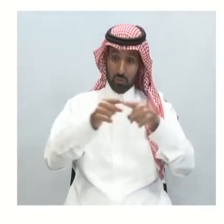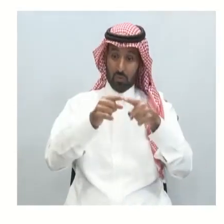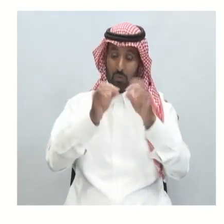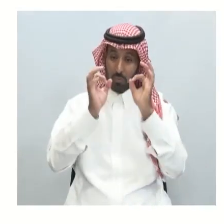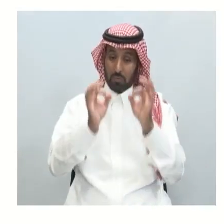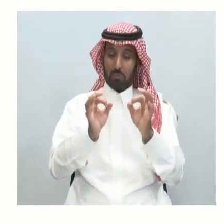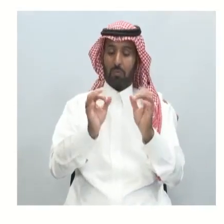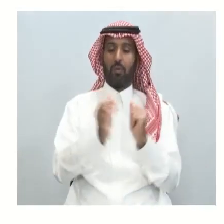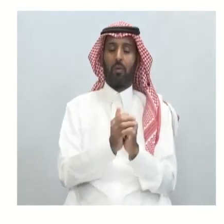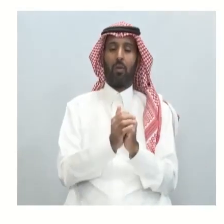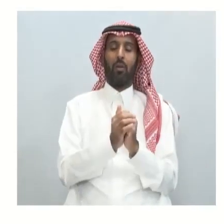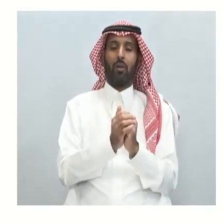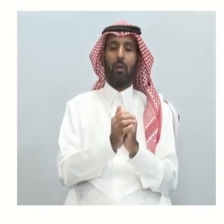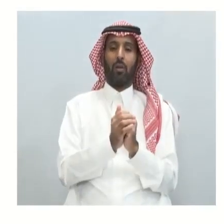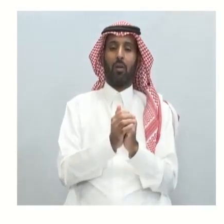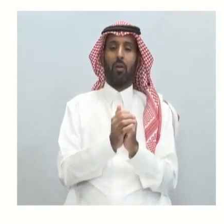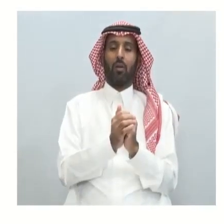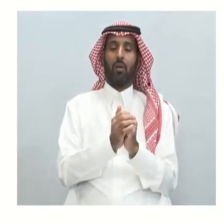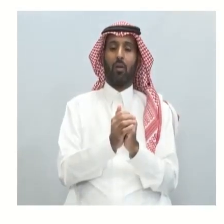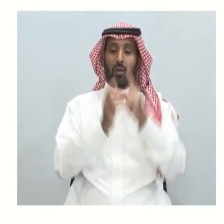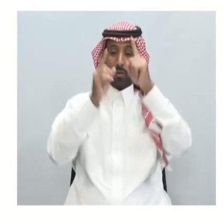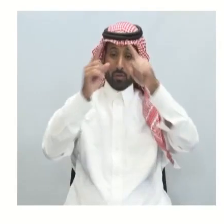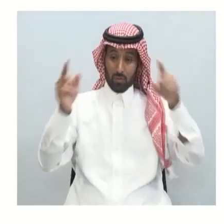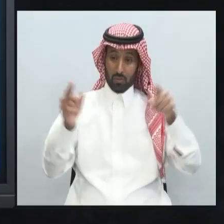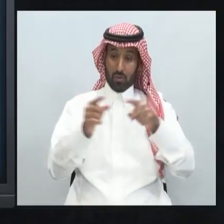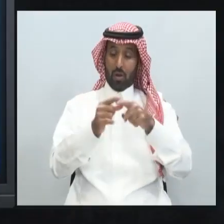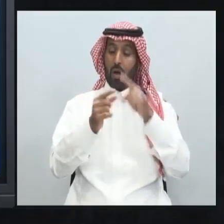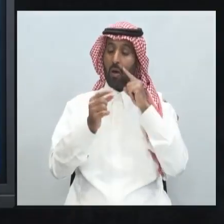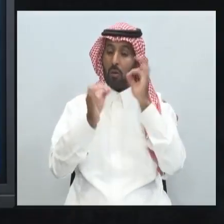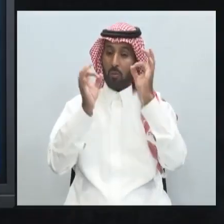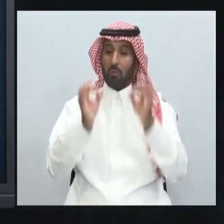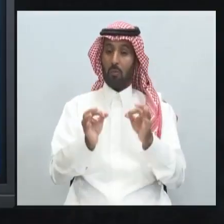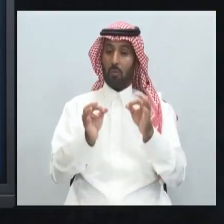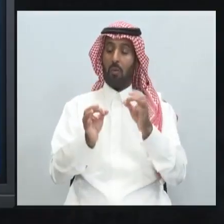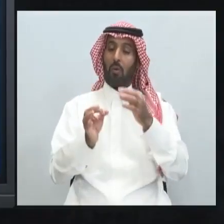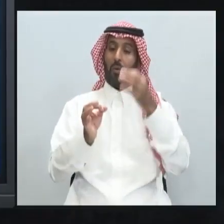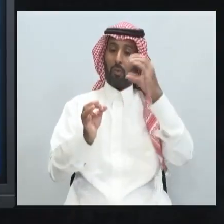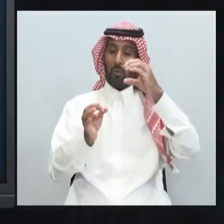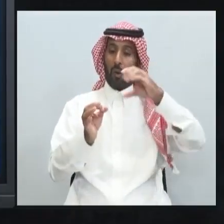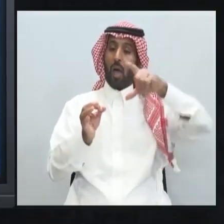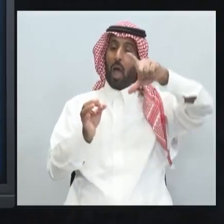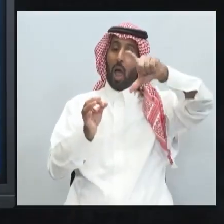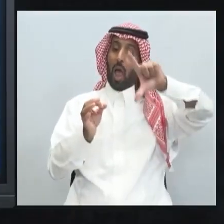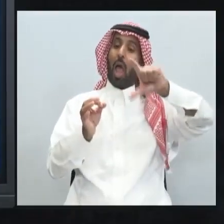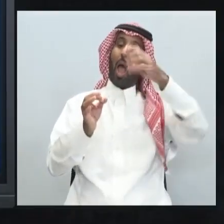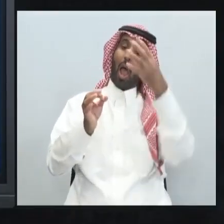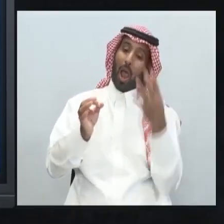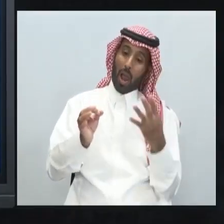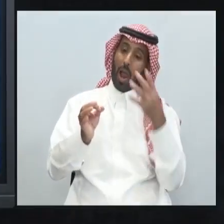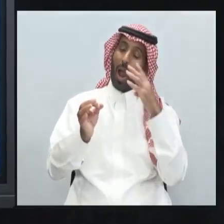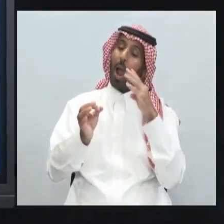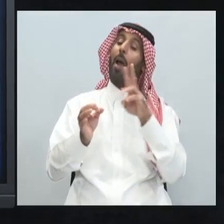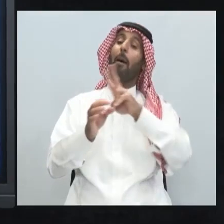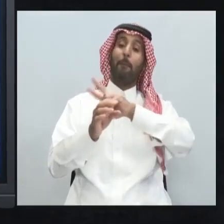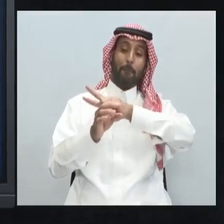منتظم اذا هذا يعطيني ان المركب ككل او جزيء رابع كلوريد الكربون غير قطبي